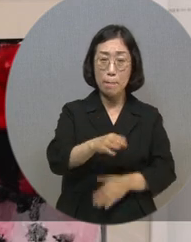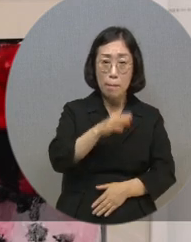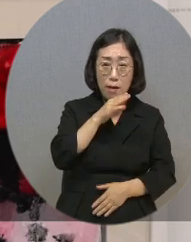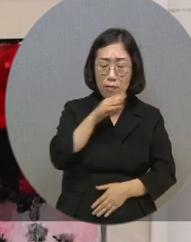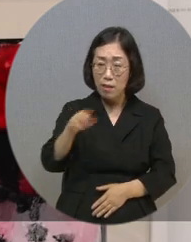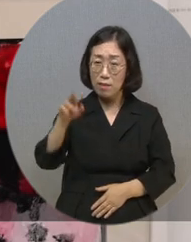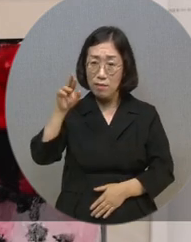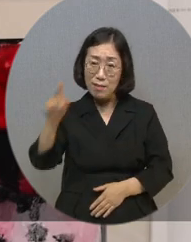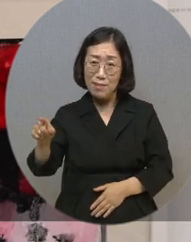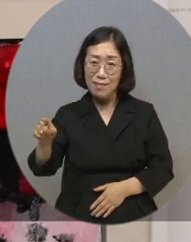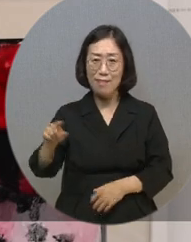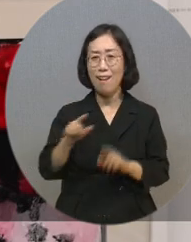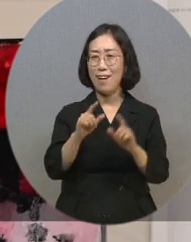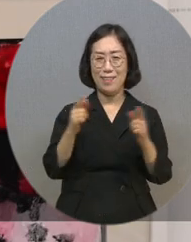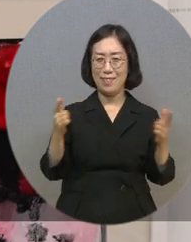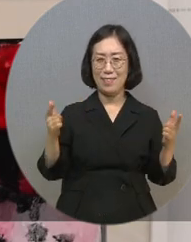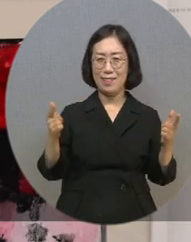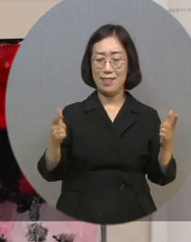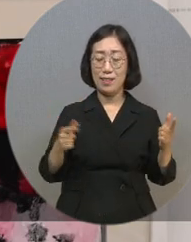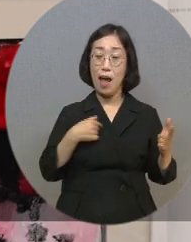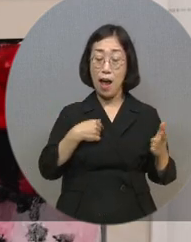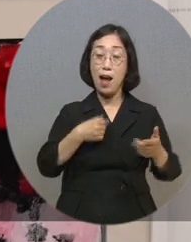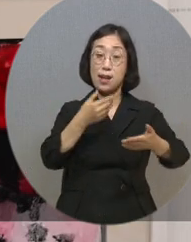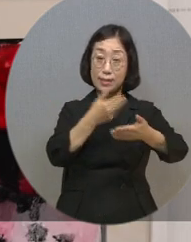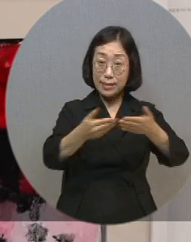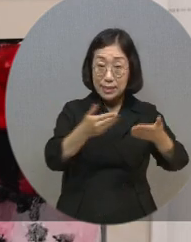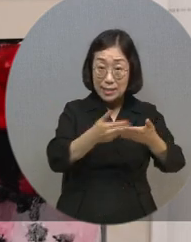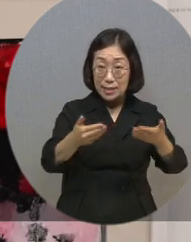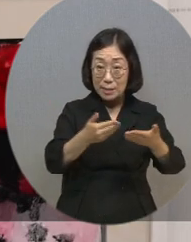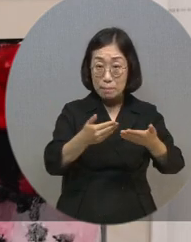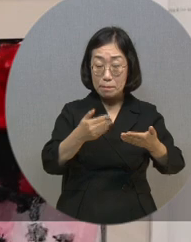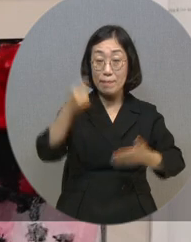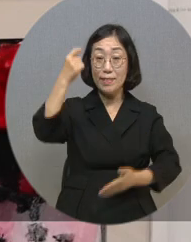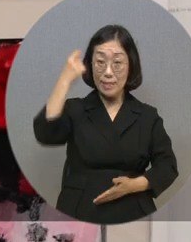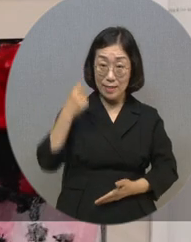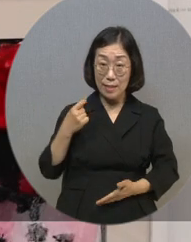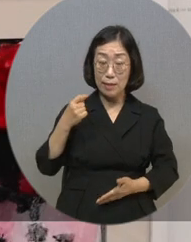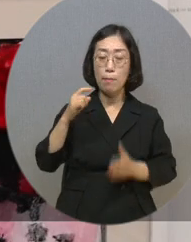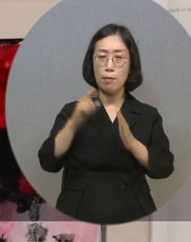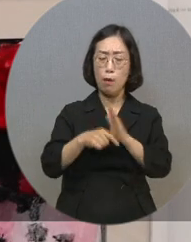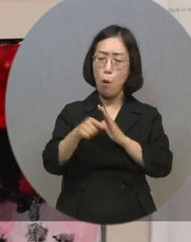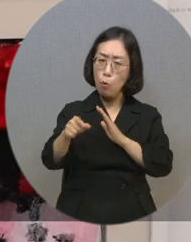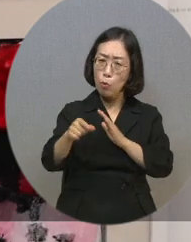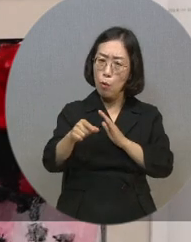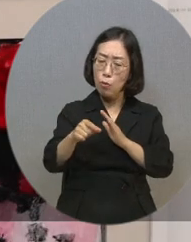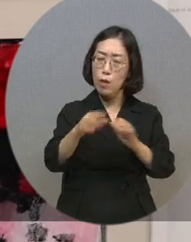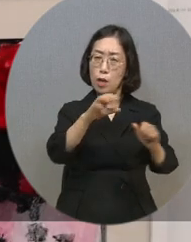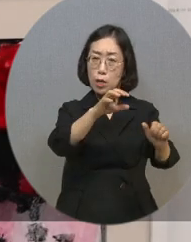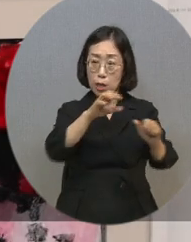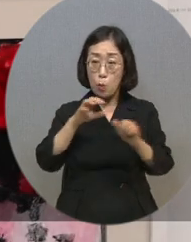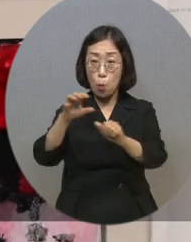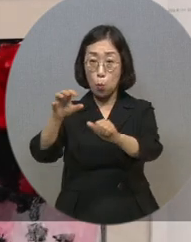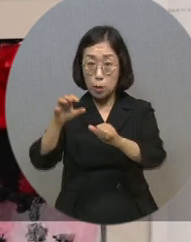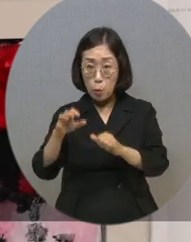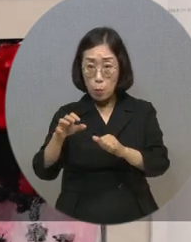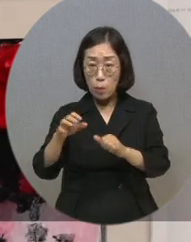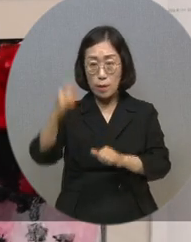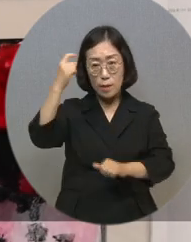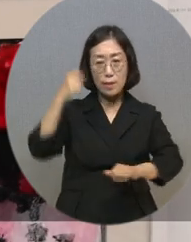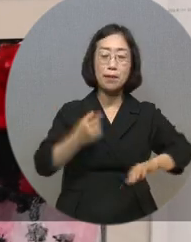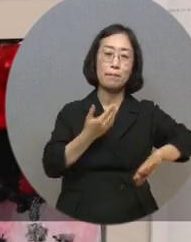아니에요. 제가 어떤 그림을 표현할 때 어떤 재료를 쓰느냐에 따라 그 그림이